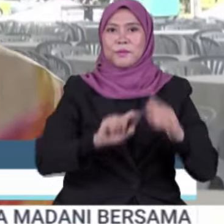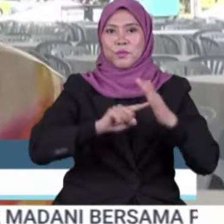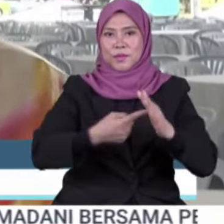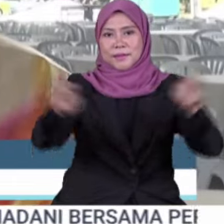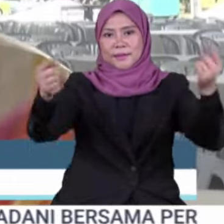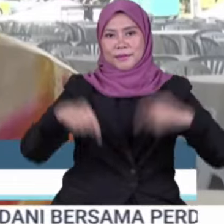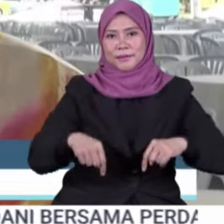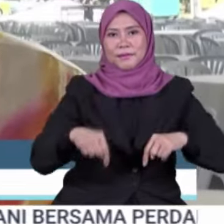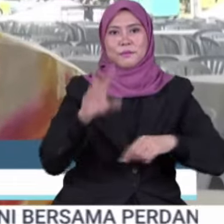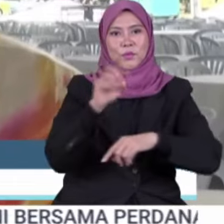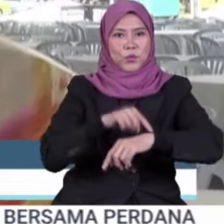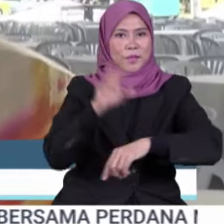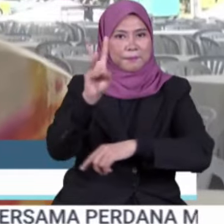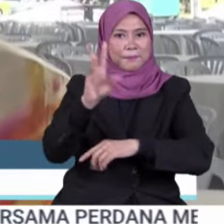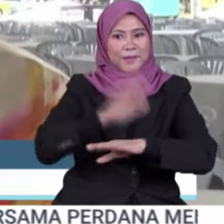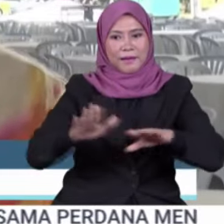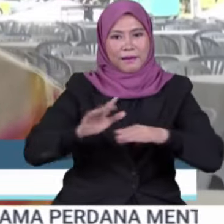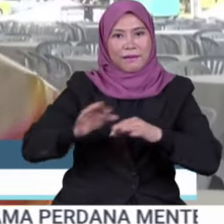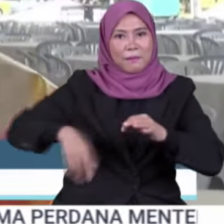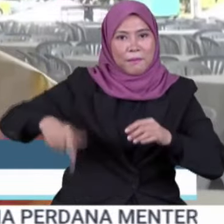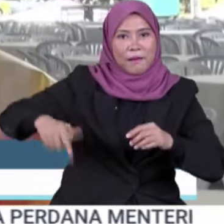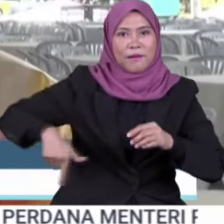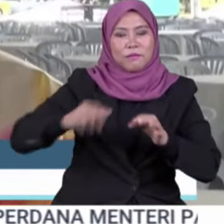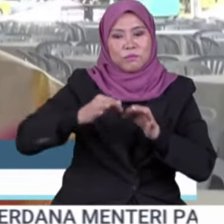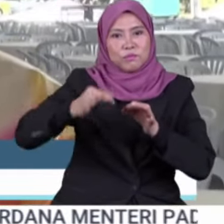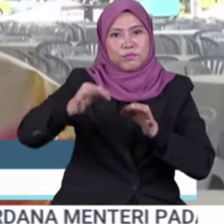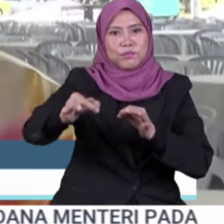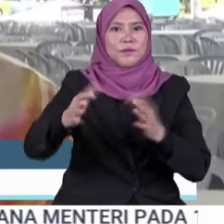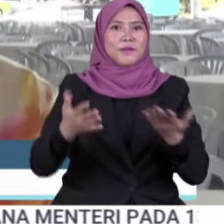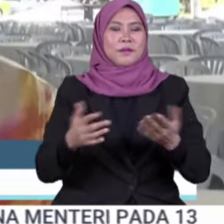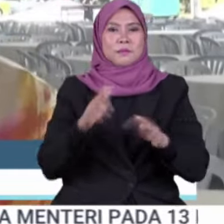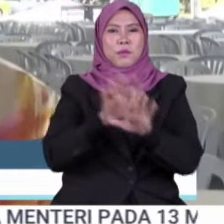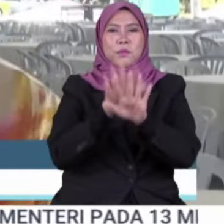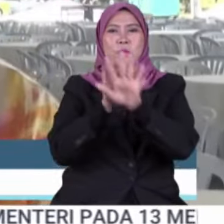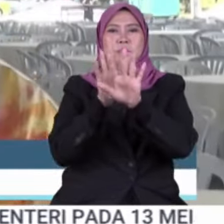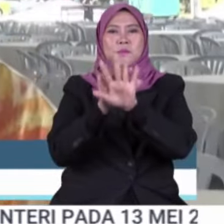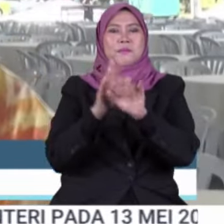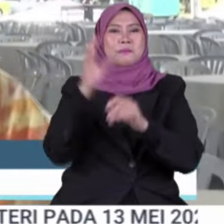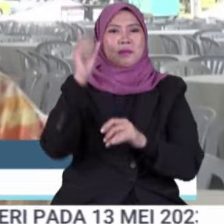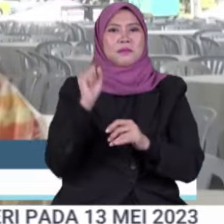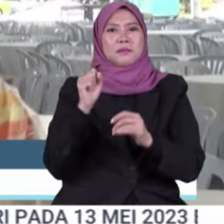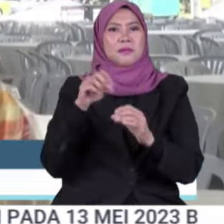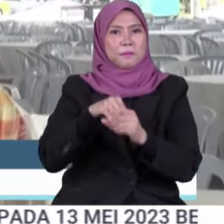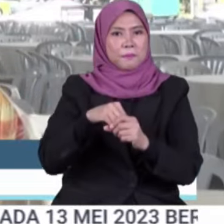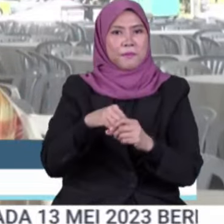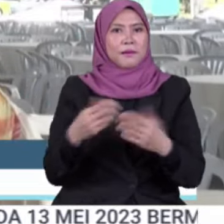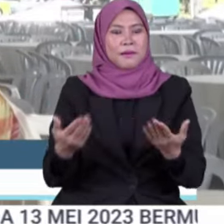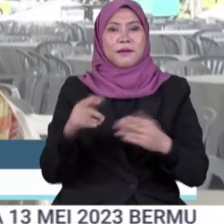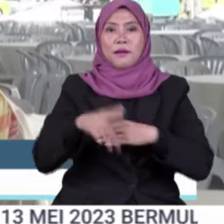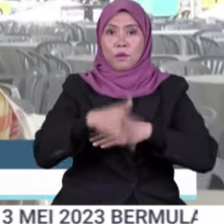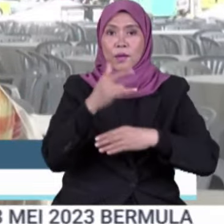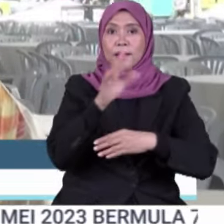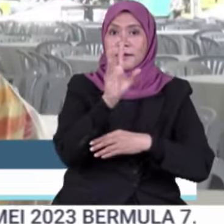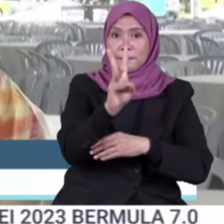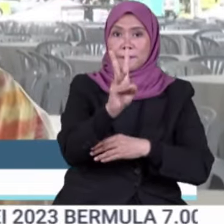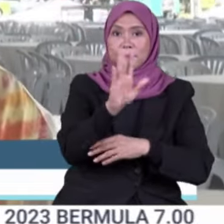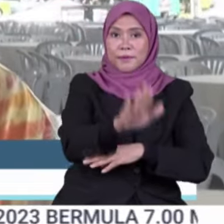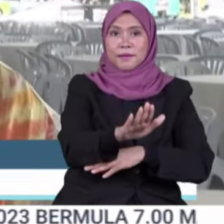datang. Jadi jangan lewat sangat, takut nanti orang kata bersesak-sesak dan sebagainya. Bermula jam seawal jam 6 petang